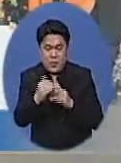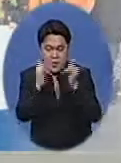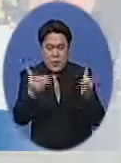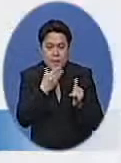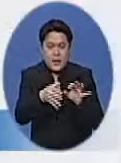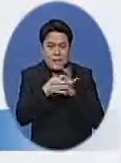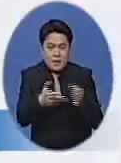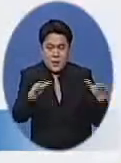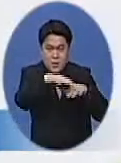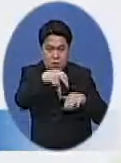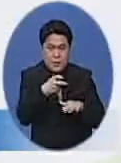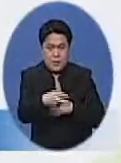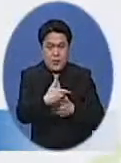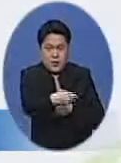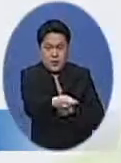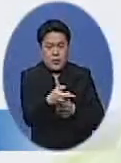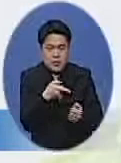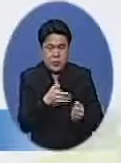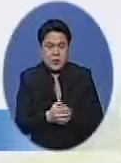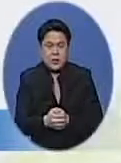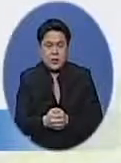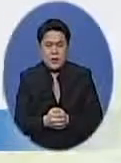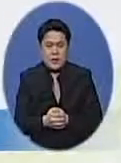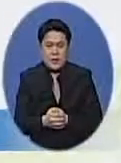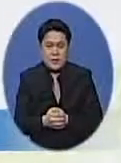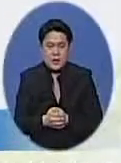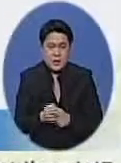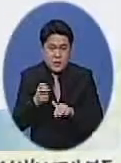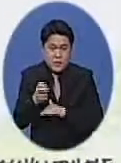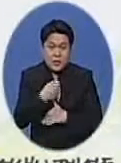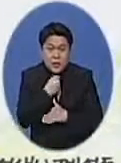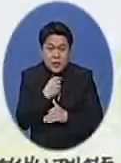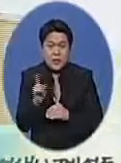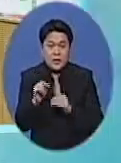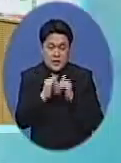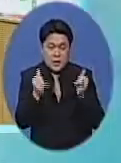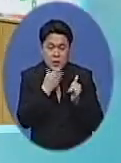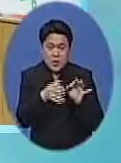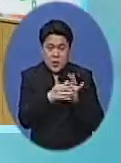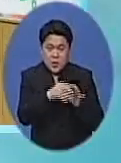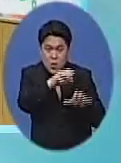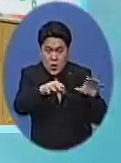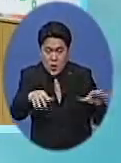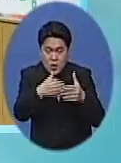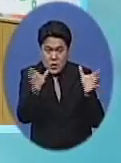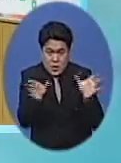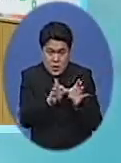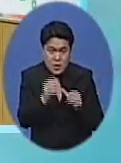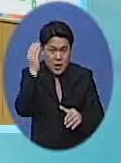사회복지 관련 기관에 버스를 제공하는 활동입니다. 티온버스 이용을 원하는 사회복지 관련 기관과